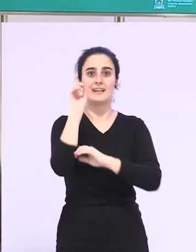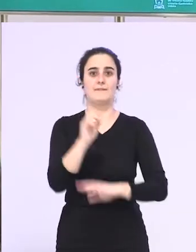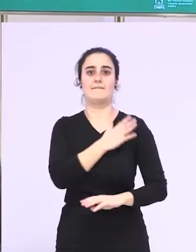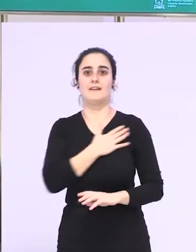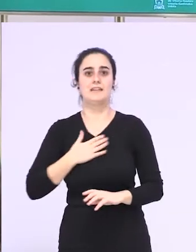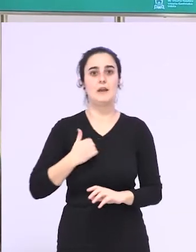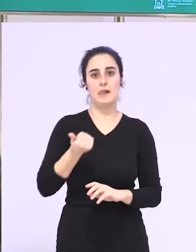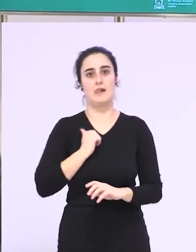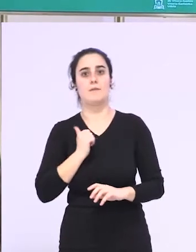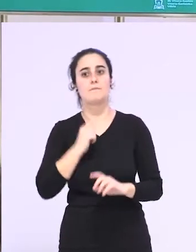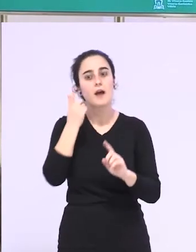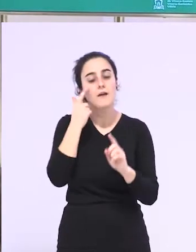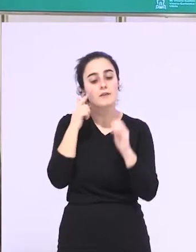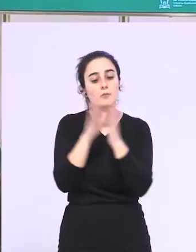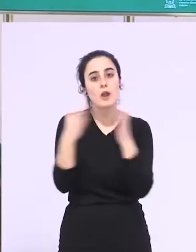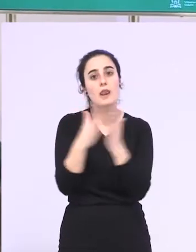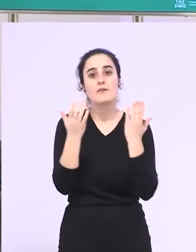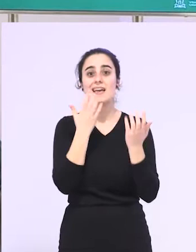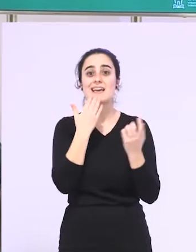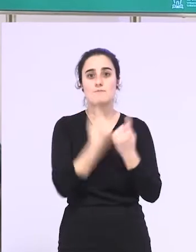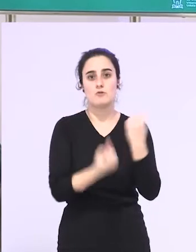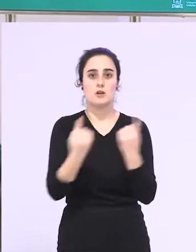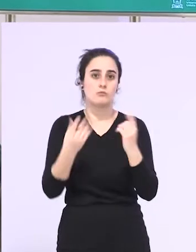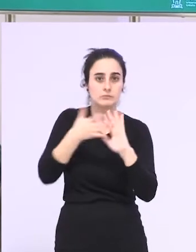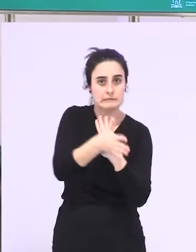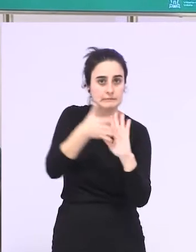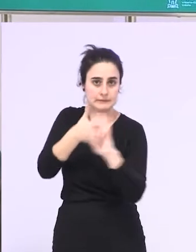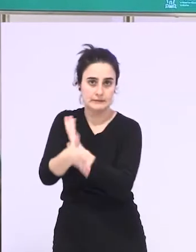bueno, pixka targitzen liburuko adibide batzuekin.